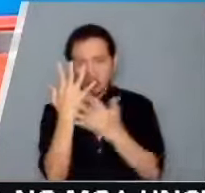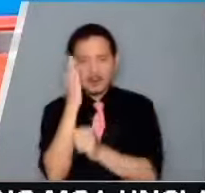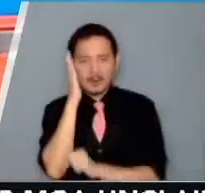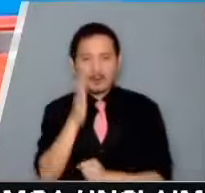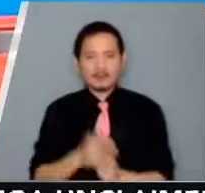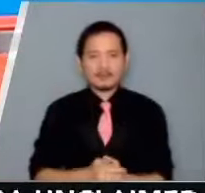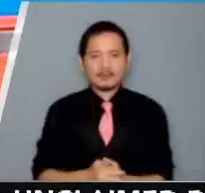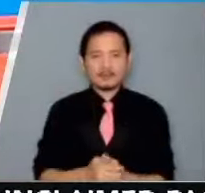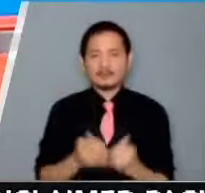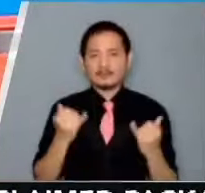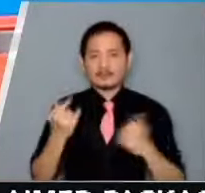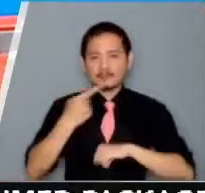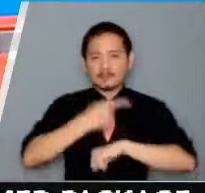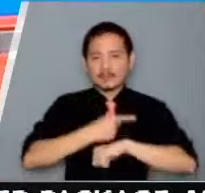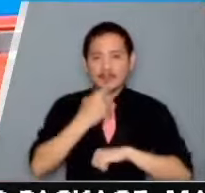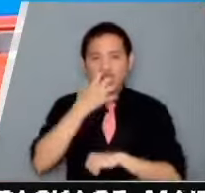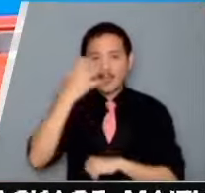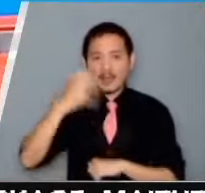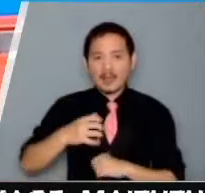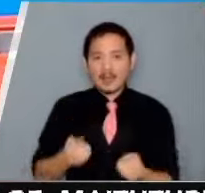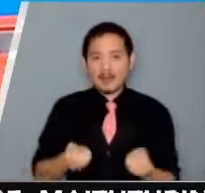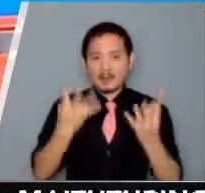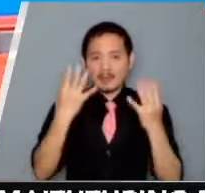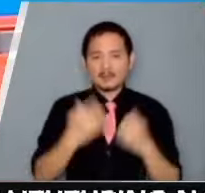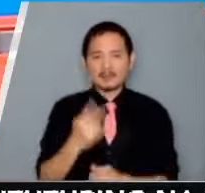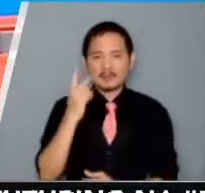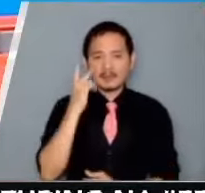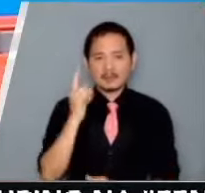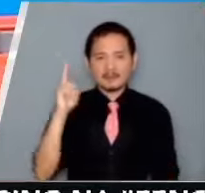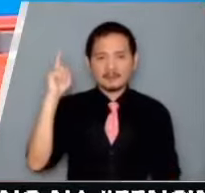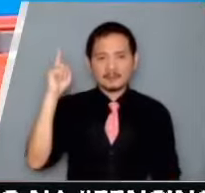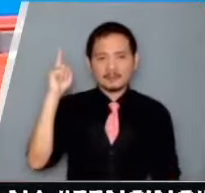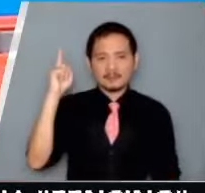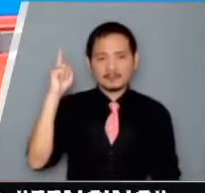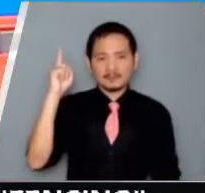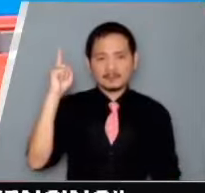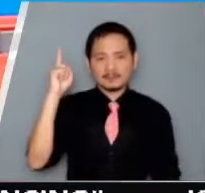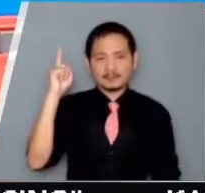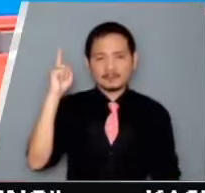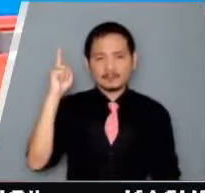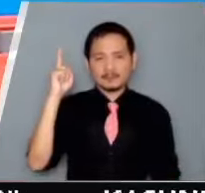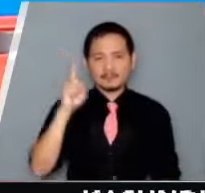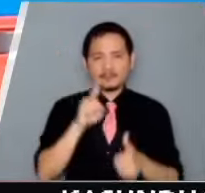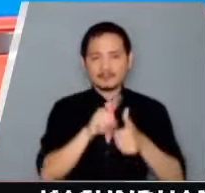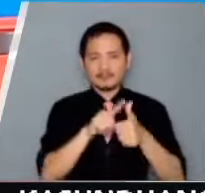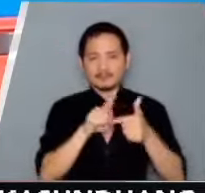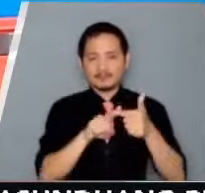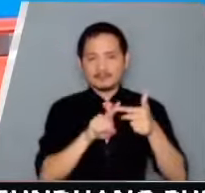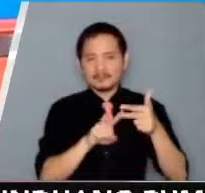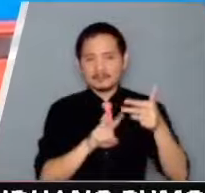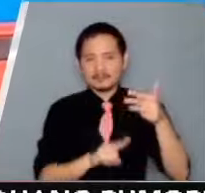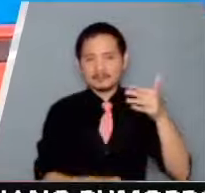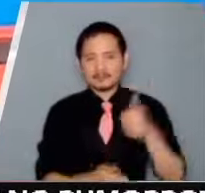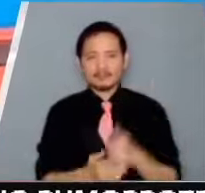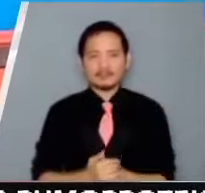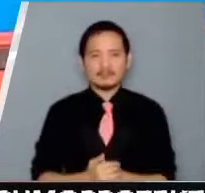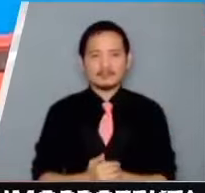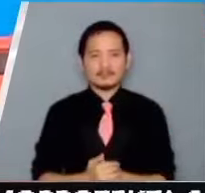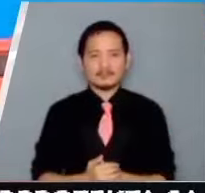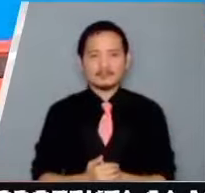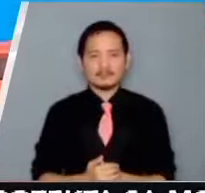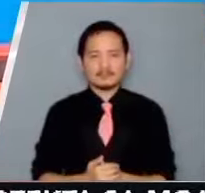init ay 41 degrees Celsius sa Clark Pampaga at sa Roa City, Capiz. 40 degrees Celsius naman sa Borongan, Eastern